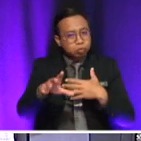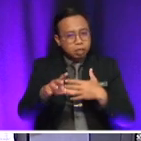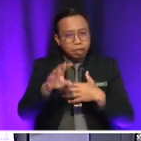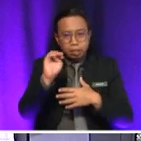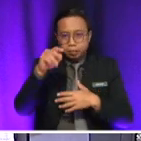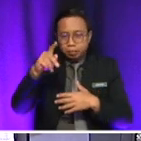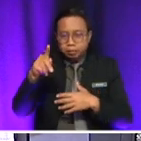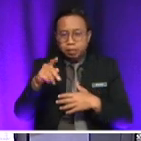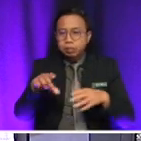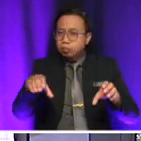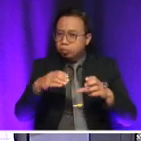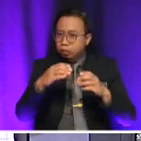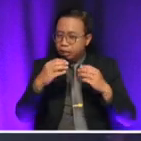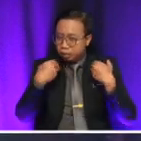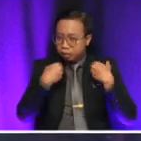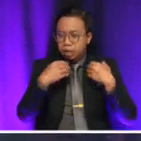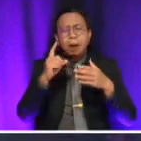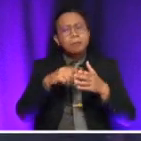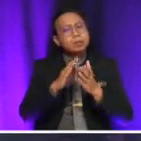ditemukan apa yang berlaku